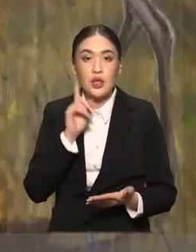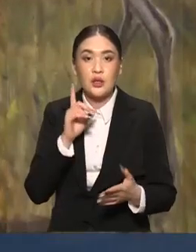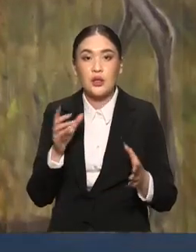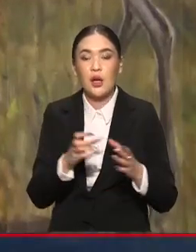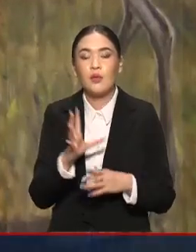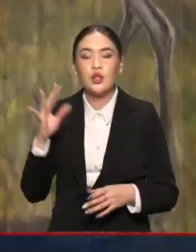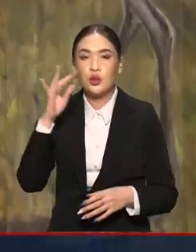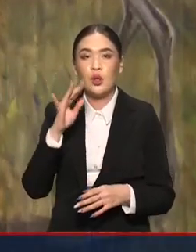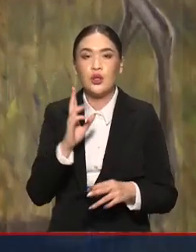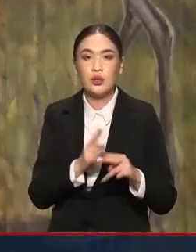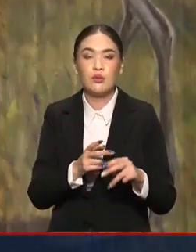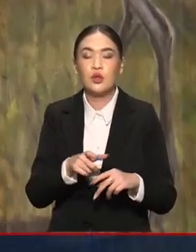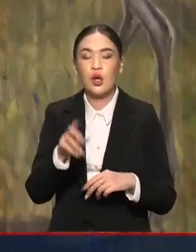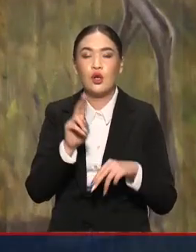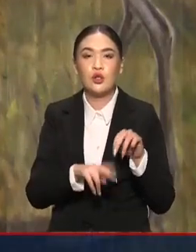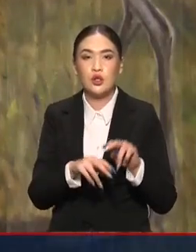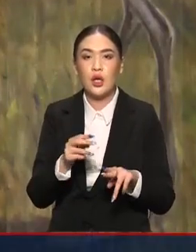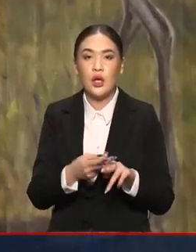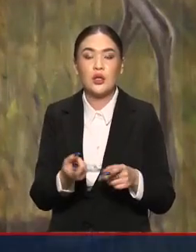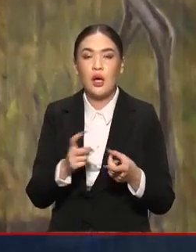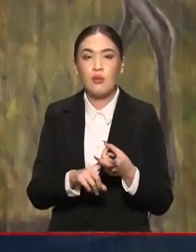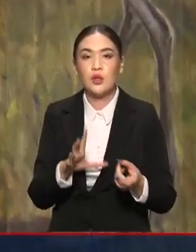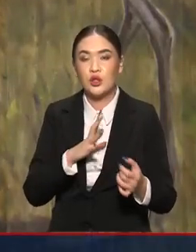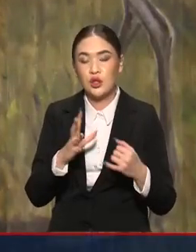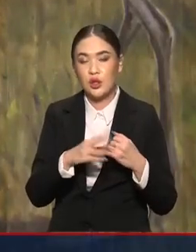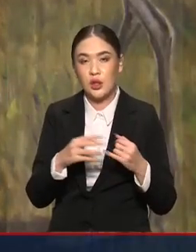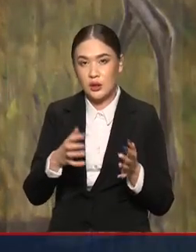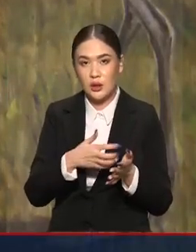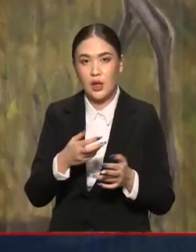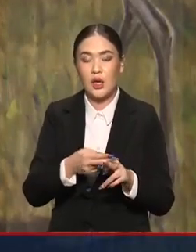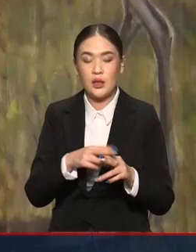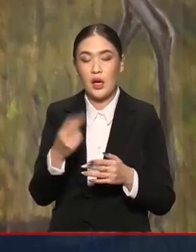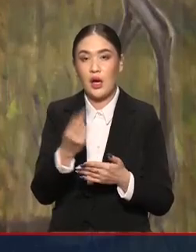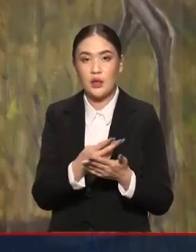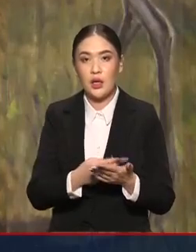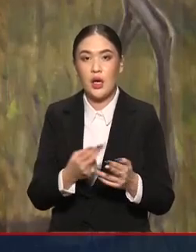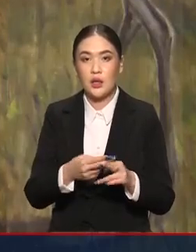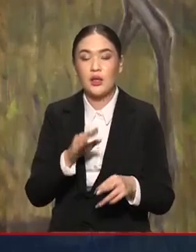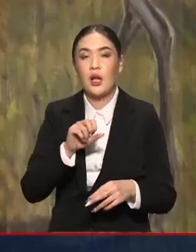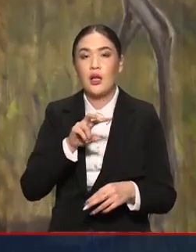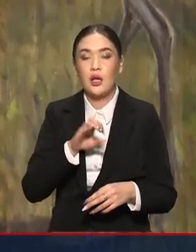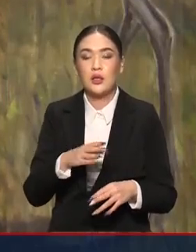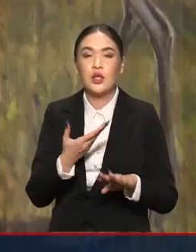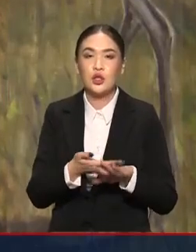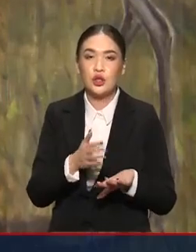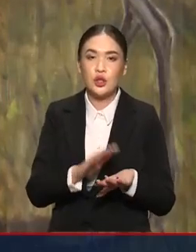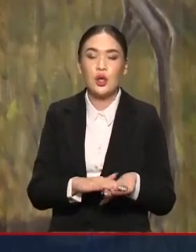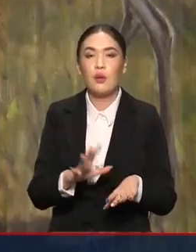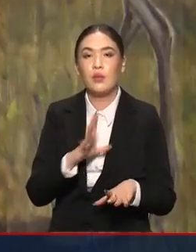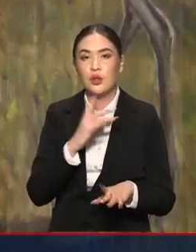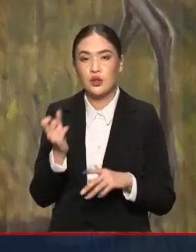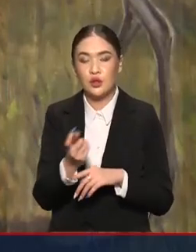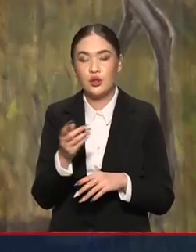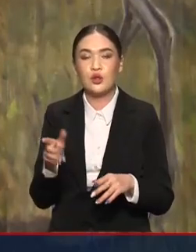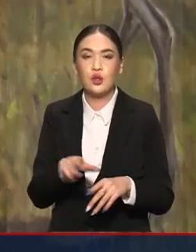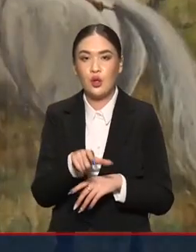осы тарихи темір жол құрылысына атсалысқан, жер қазған. Сондықтан осы картинада тума таланттың қиында қилы шығармашылық жолы